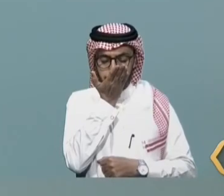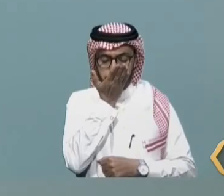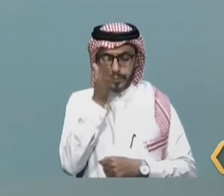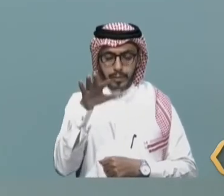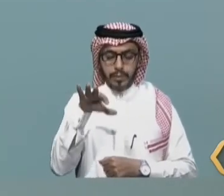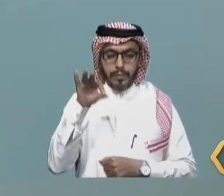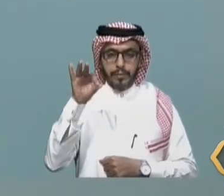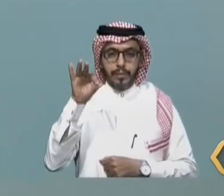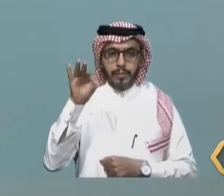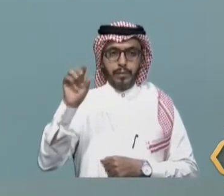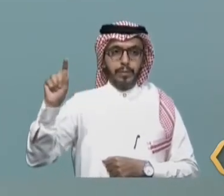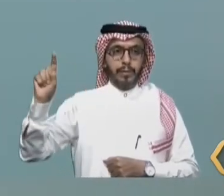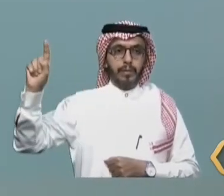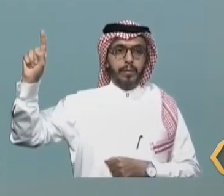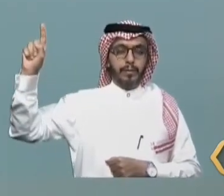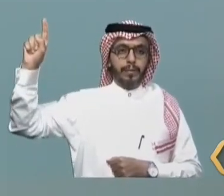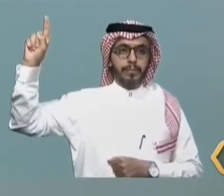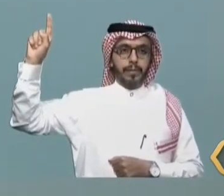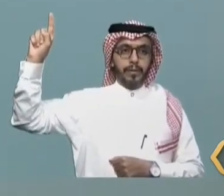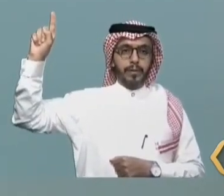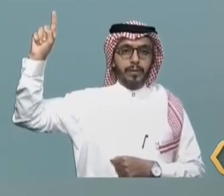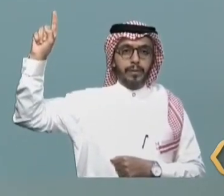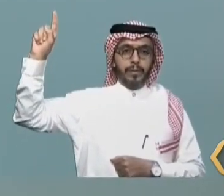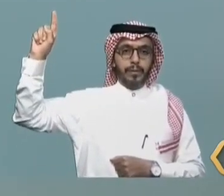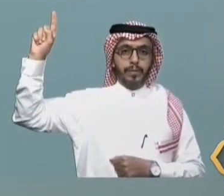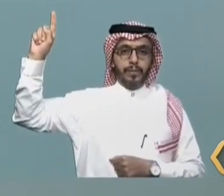إله إلا